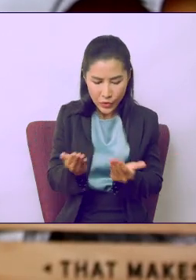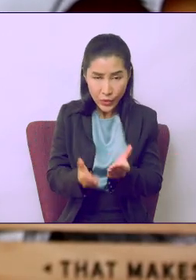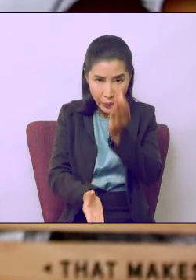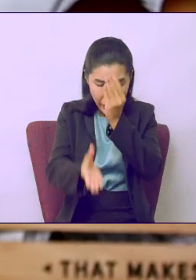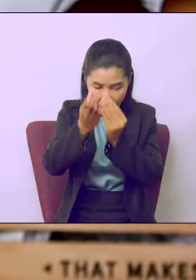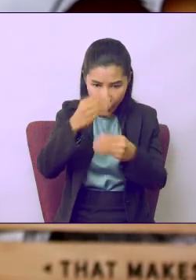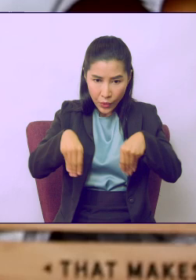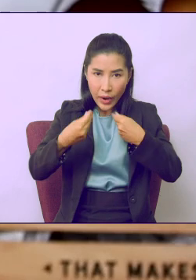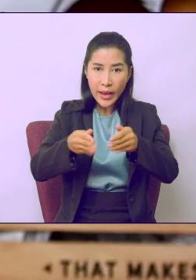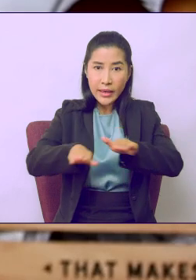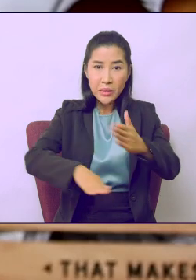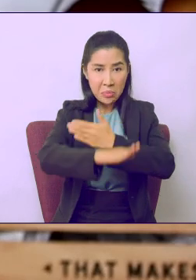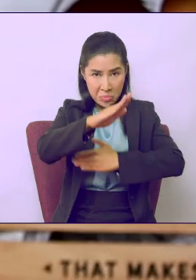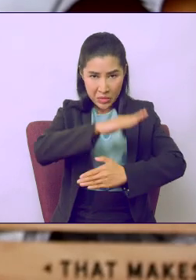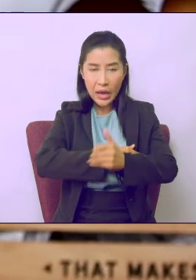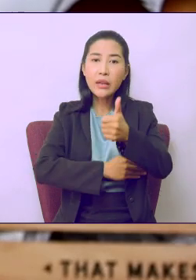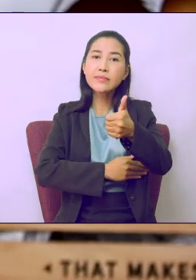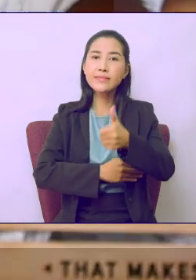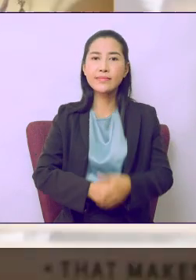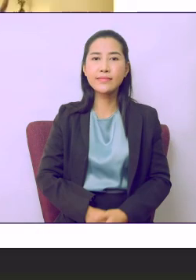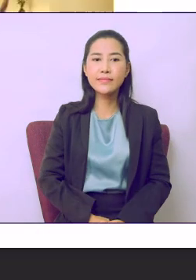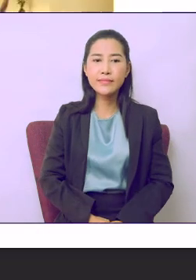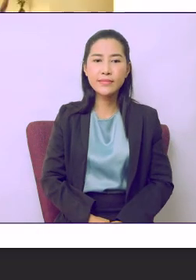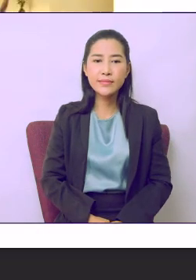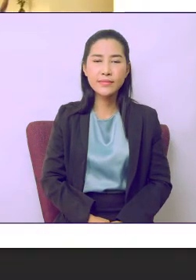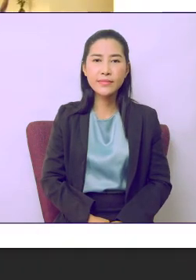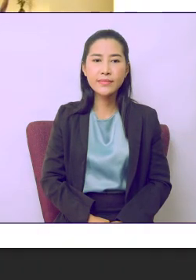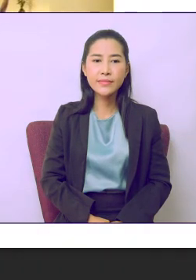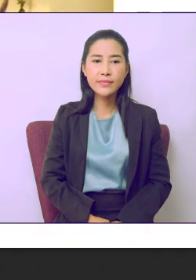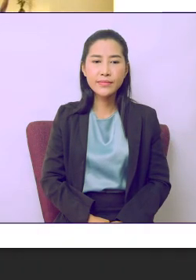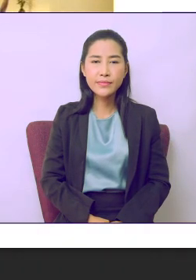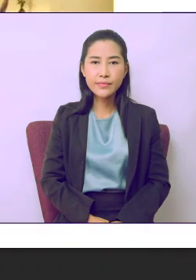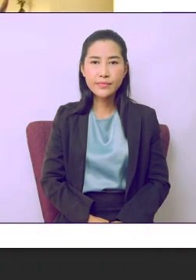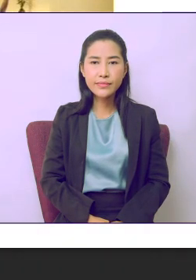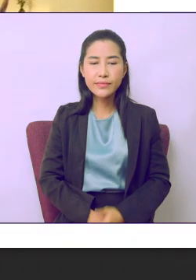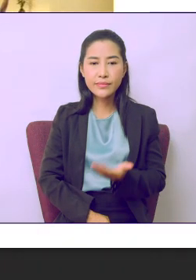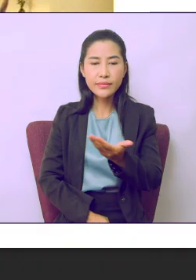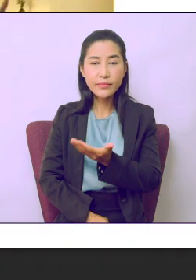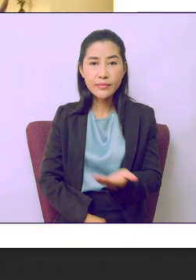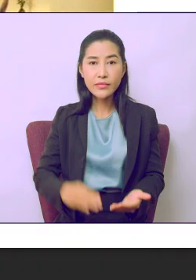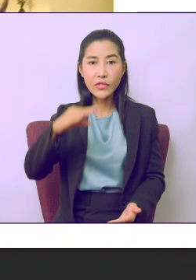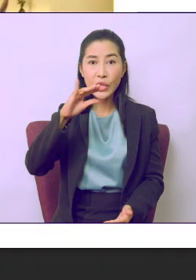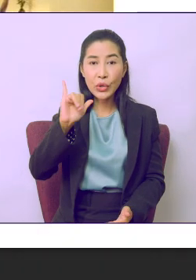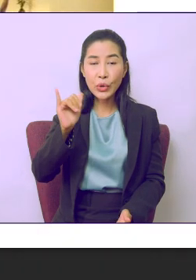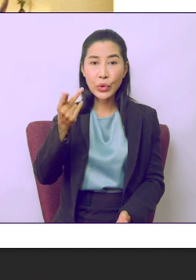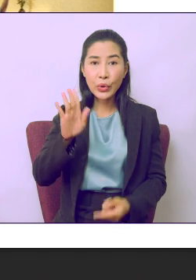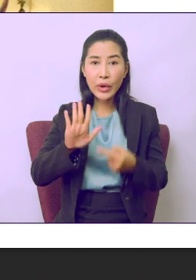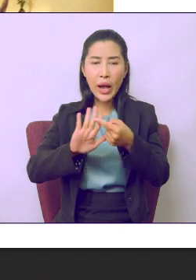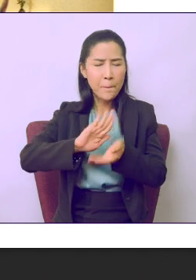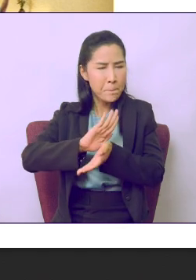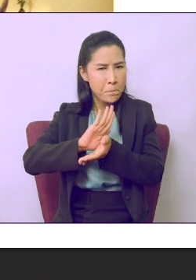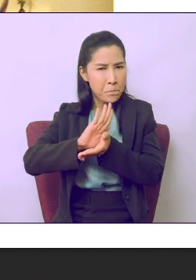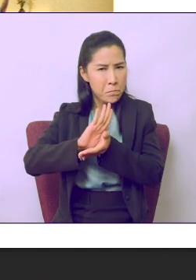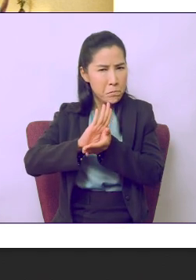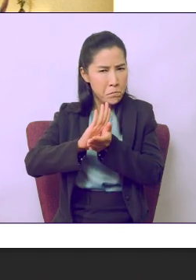ครับเนาะก็นะครับโยคะเนี่ยนะครับก็จะสามารถนะครับปรับให้เหมาะ